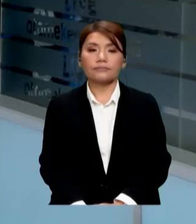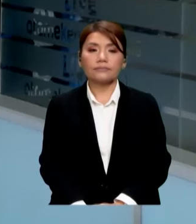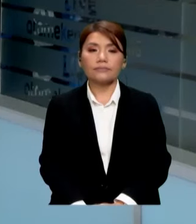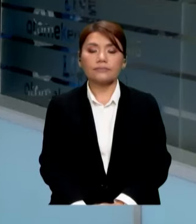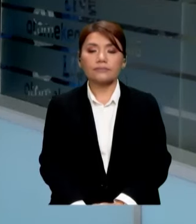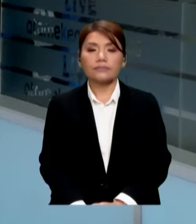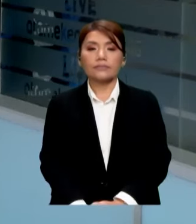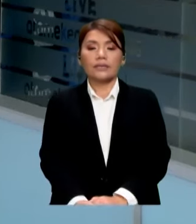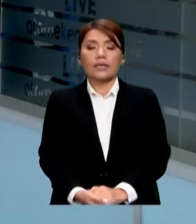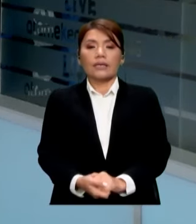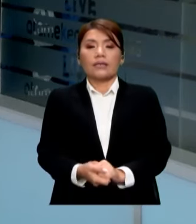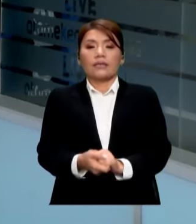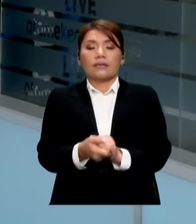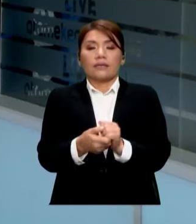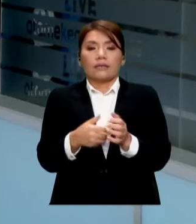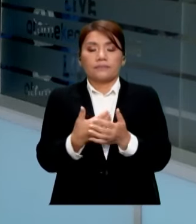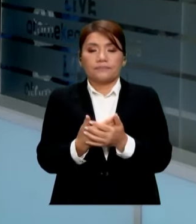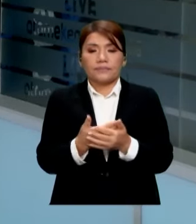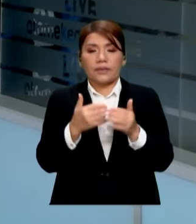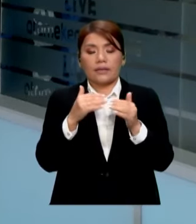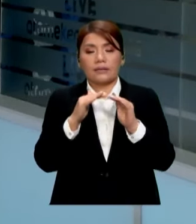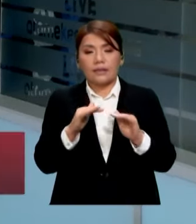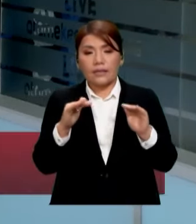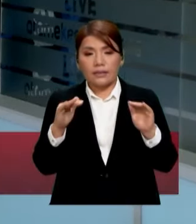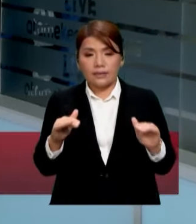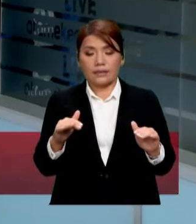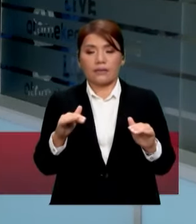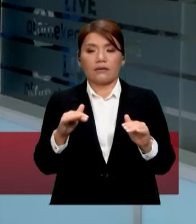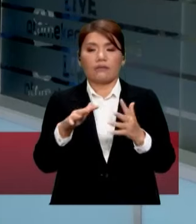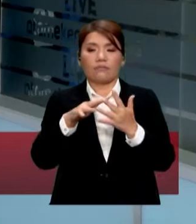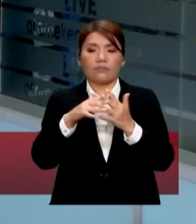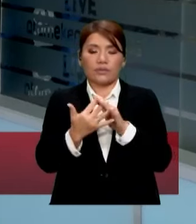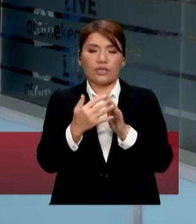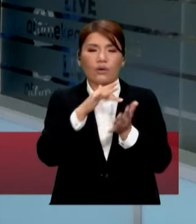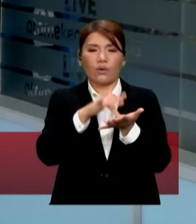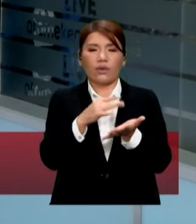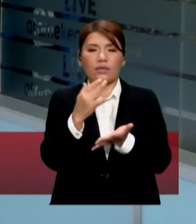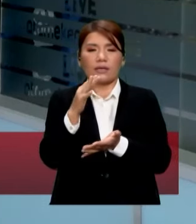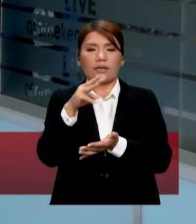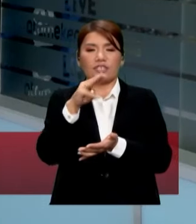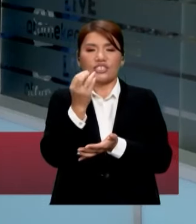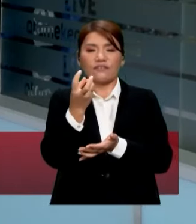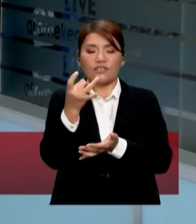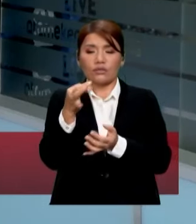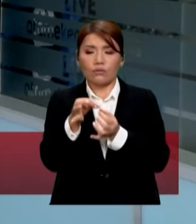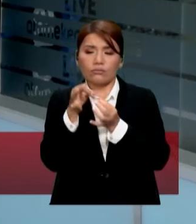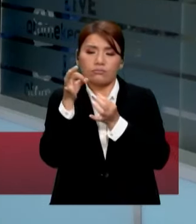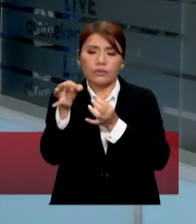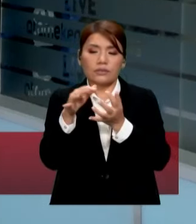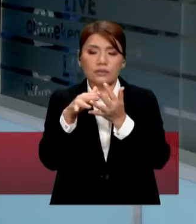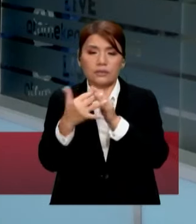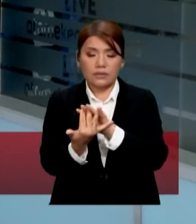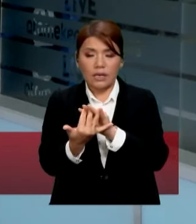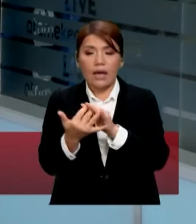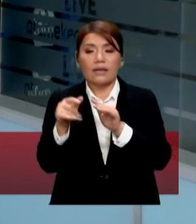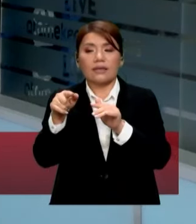И к другим темам. 3 километра пешком приходится идти детям с окраин города Форт-Шевченко в Мангыстауской области до ближайшей школы.